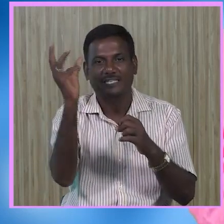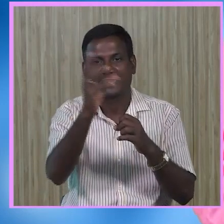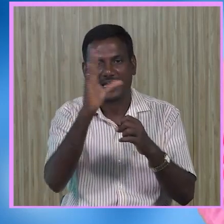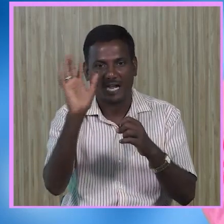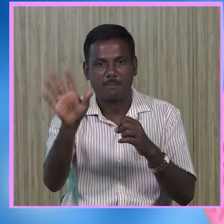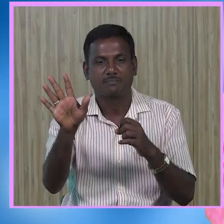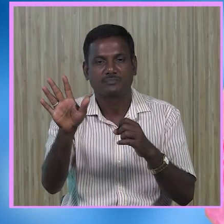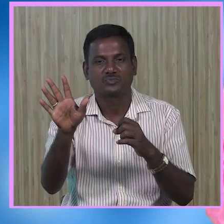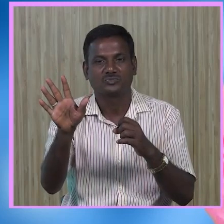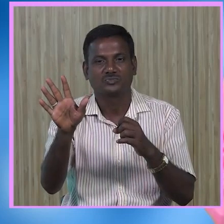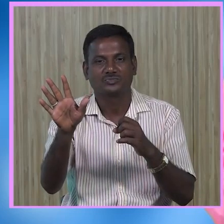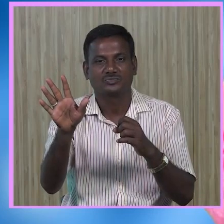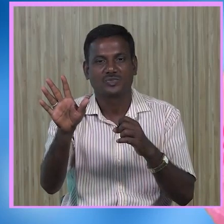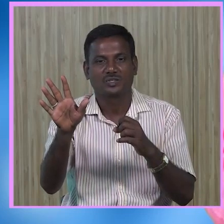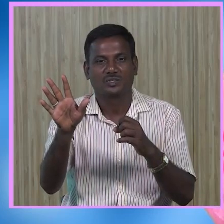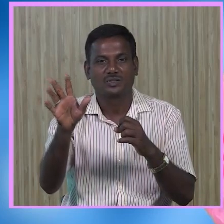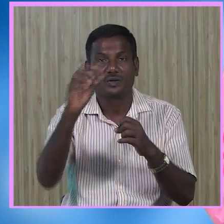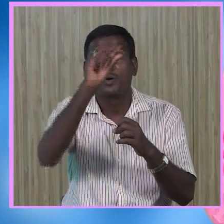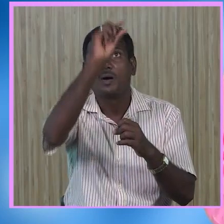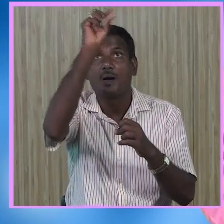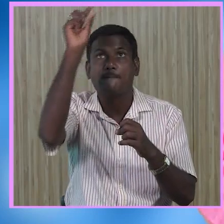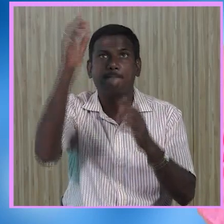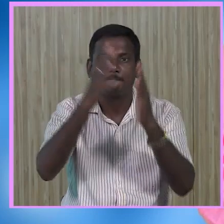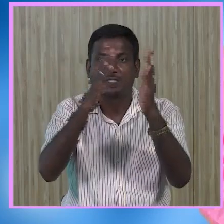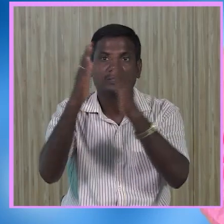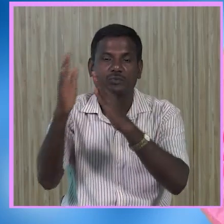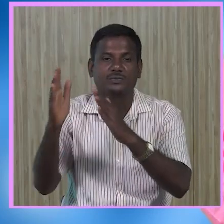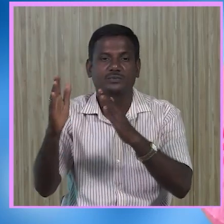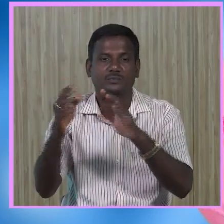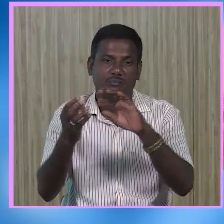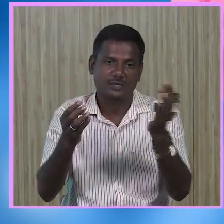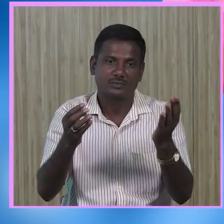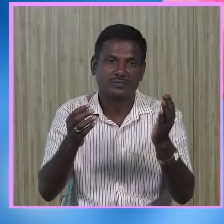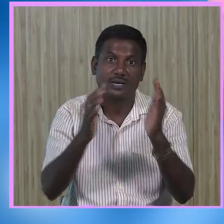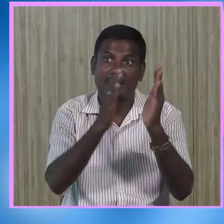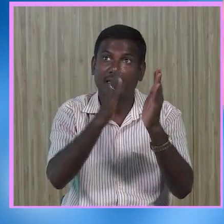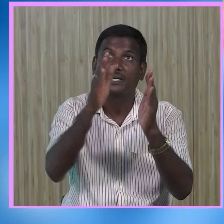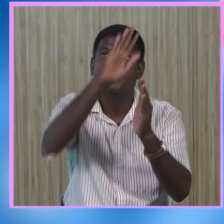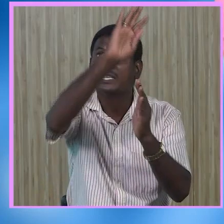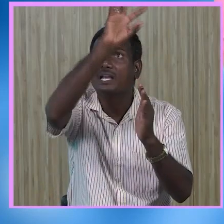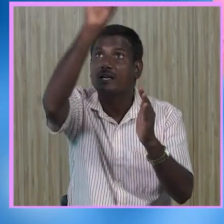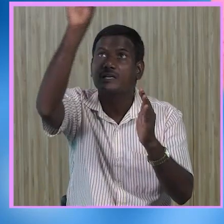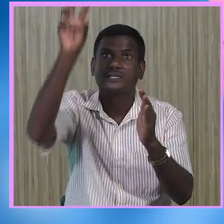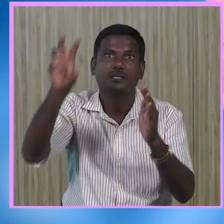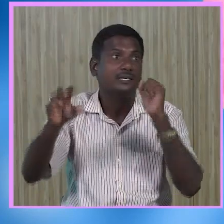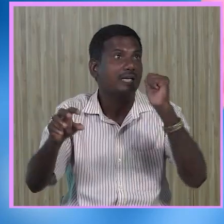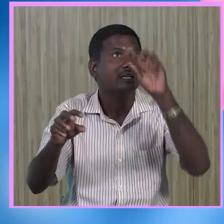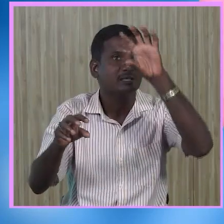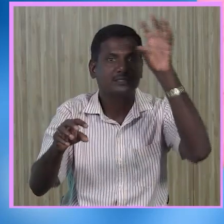கோள்களுடைய இயக்க நிலைகள், அங்கே இருக்கக்கூடிய பகுதி பொருள்கள் மற்றும் கட்டமைப்பு எங்கெங்கே இருக்குது